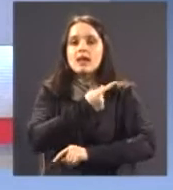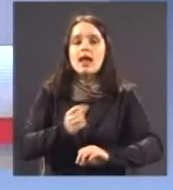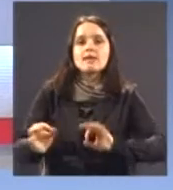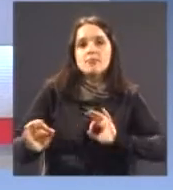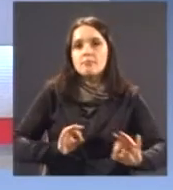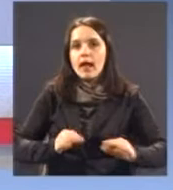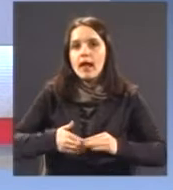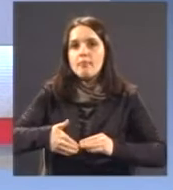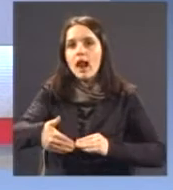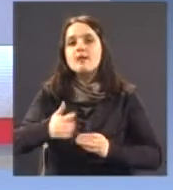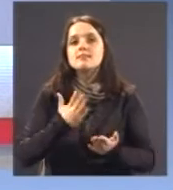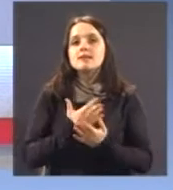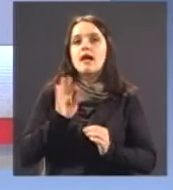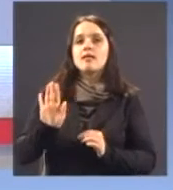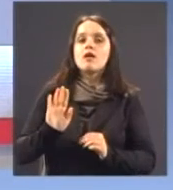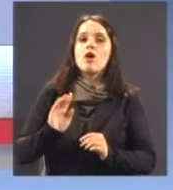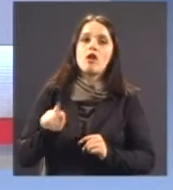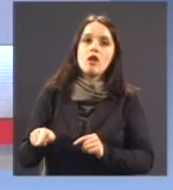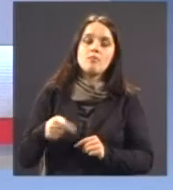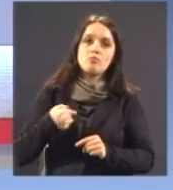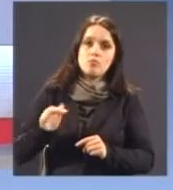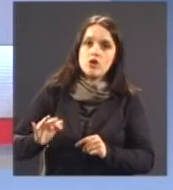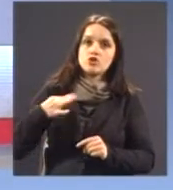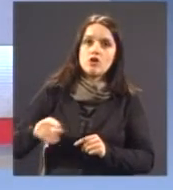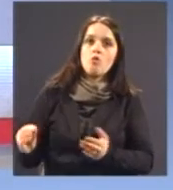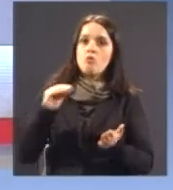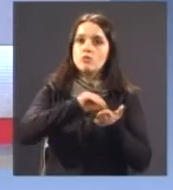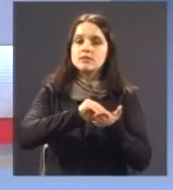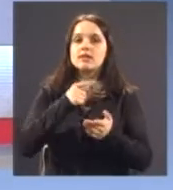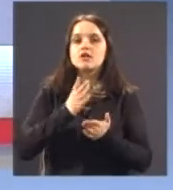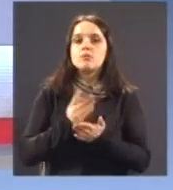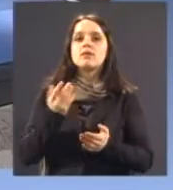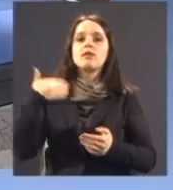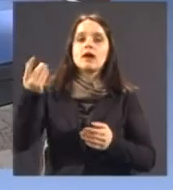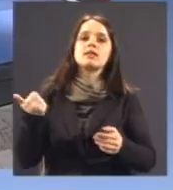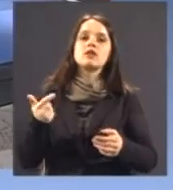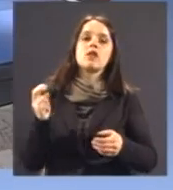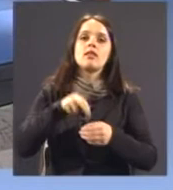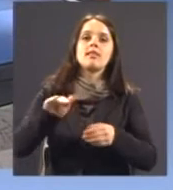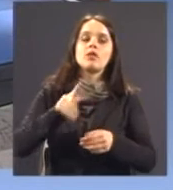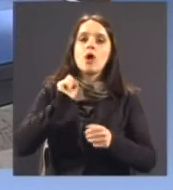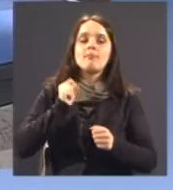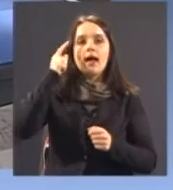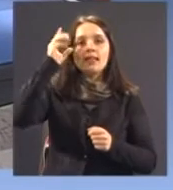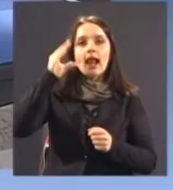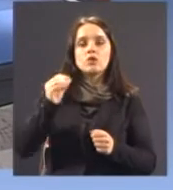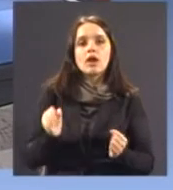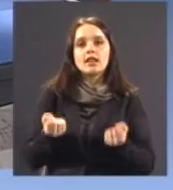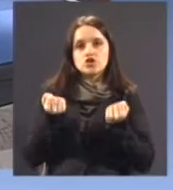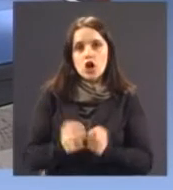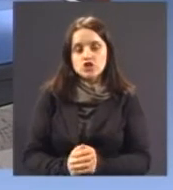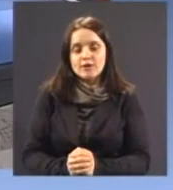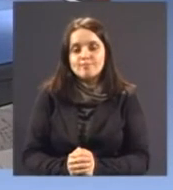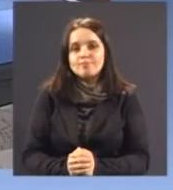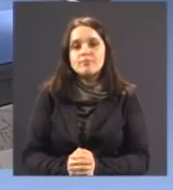u njihovoj školi biti jedno dijete koje ima intelektualne teškoće. Da, evo slušajući vas,